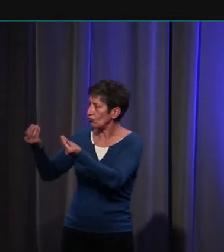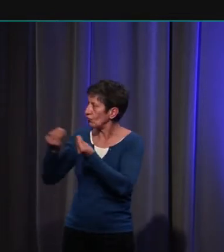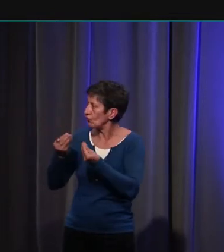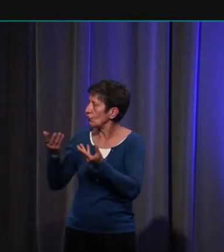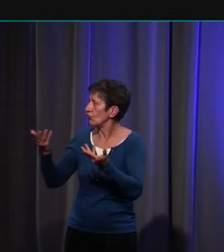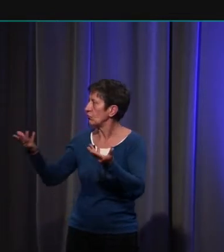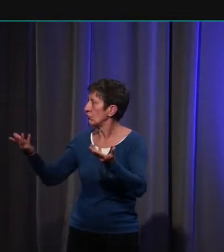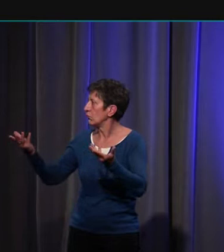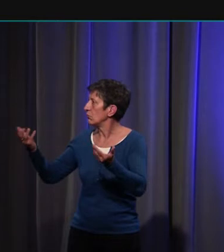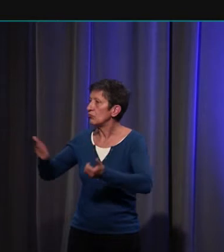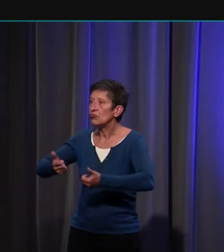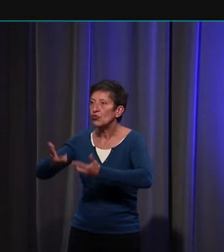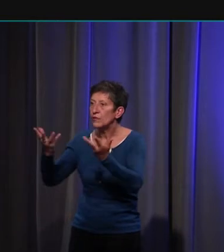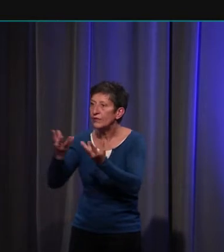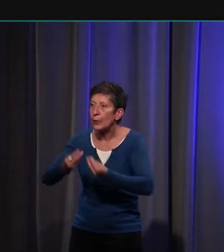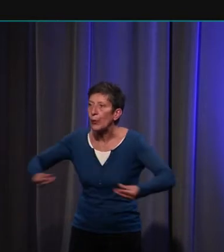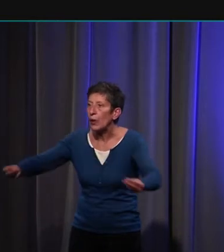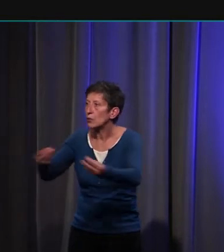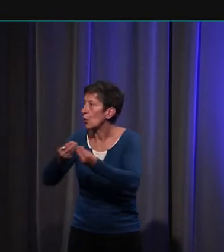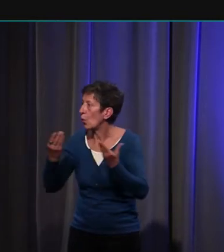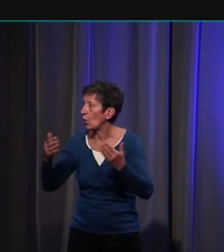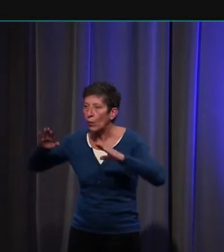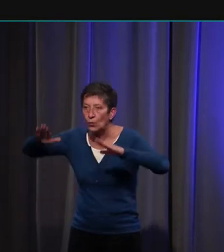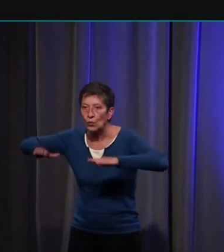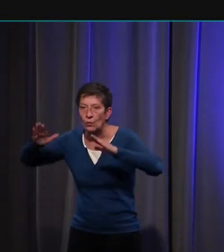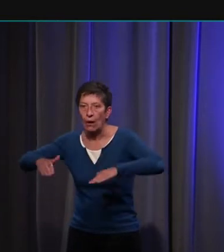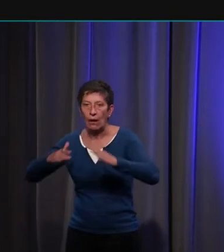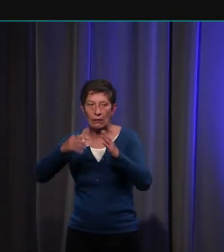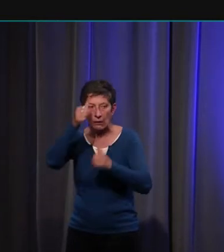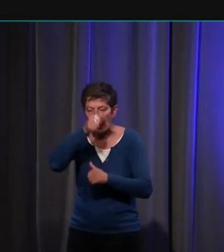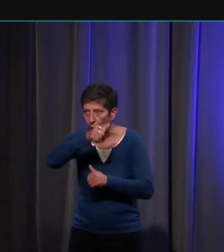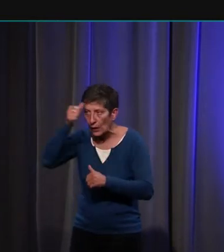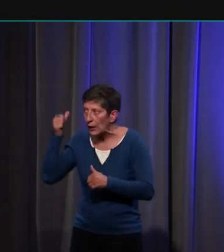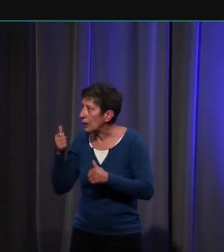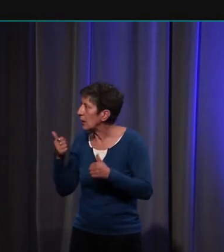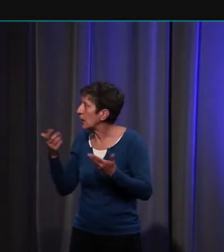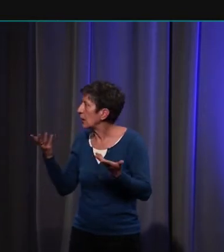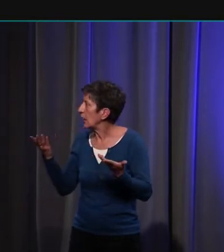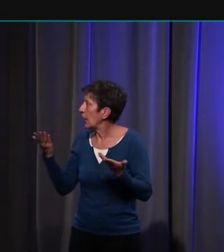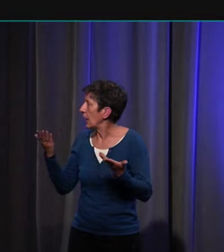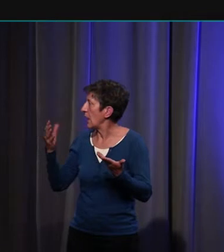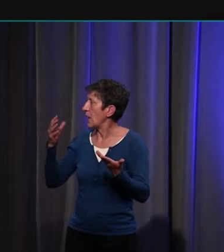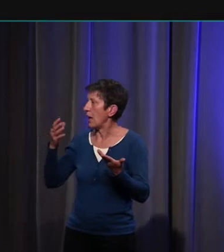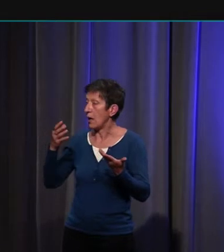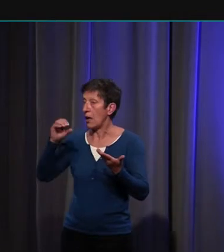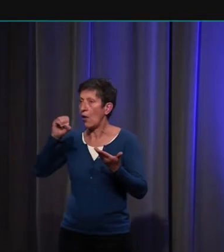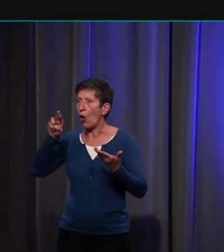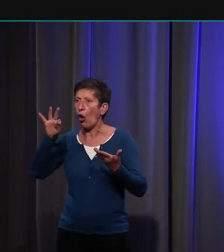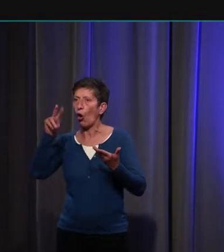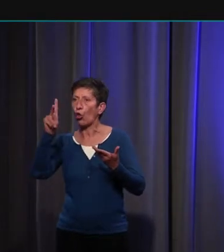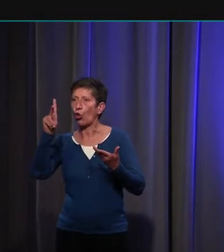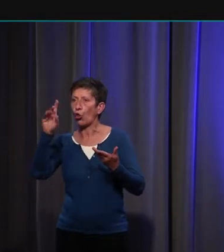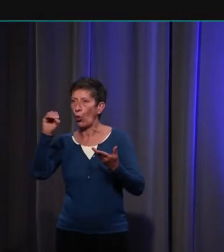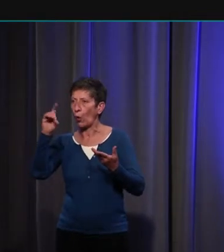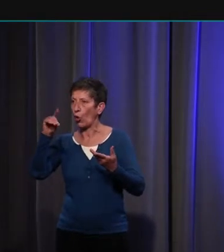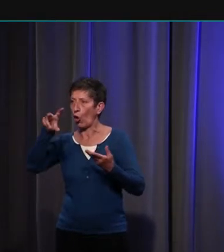des populations musulmanes catholiques et orthodoxes à l'époque voilà c'est très